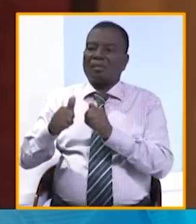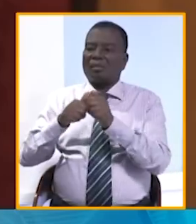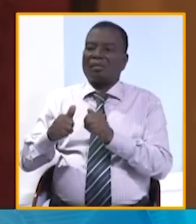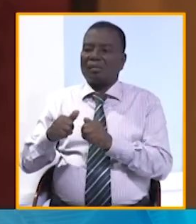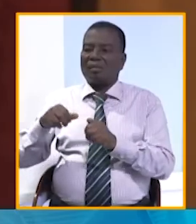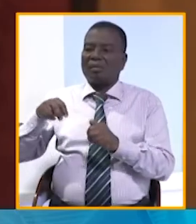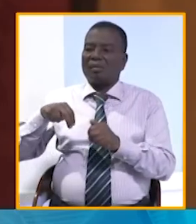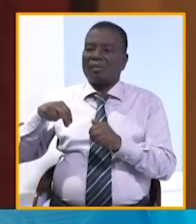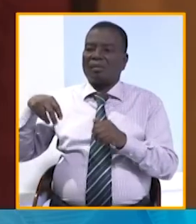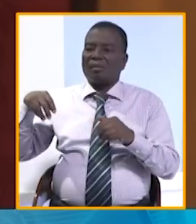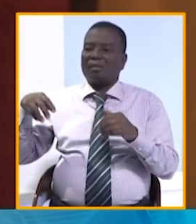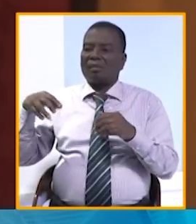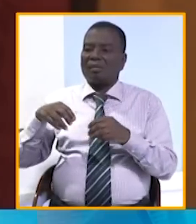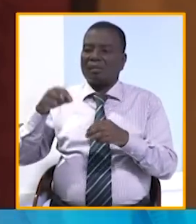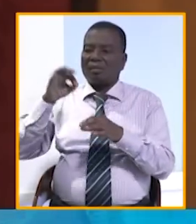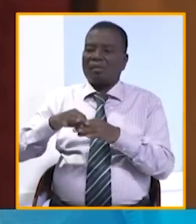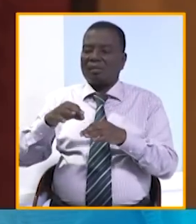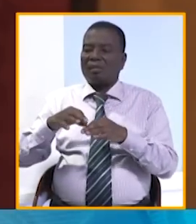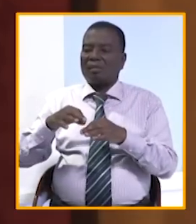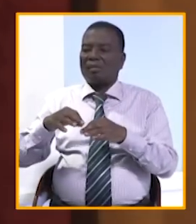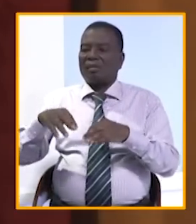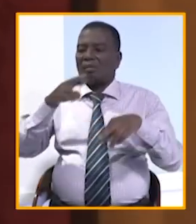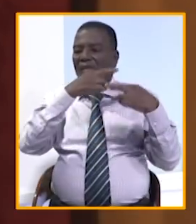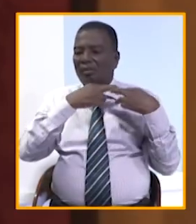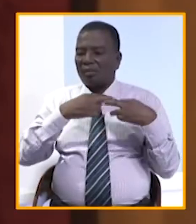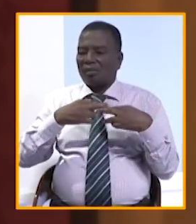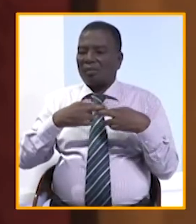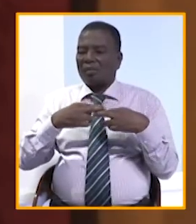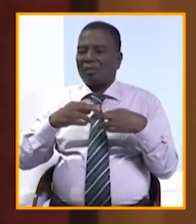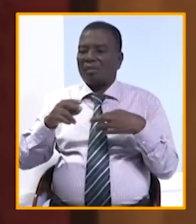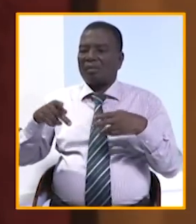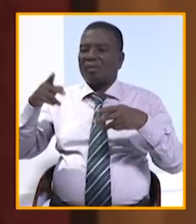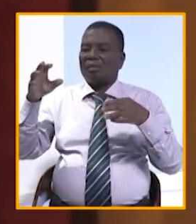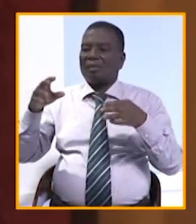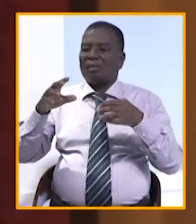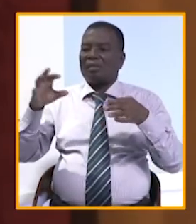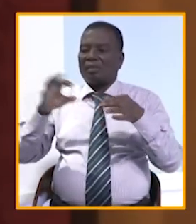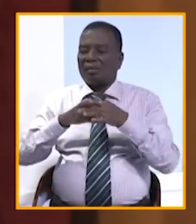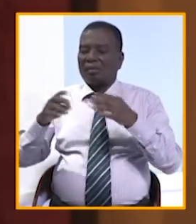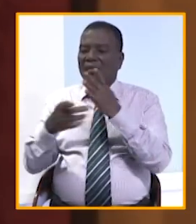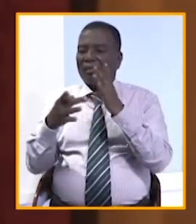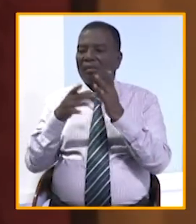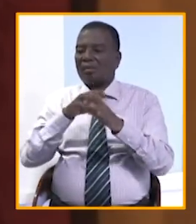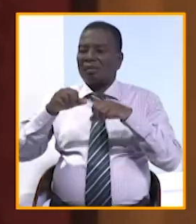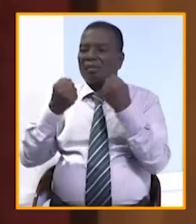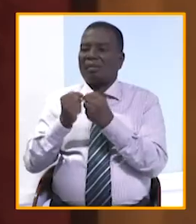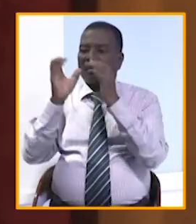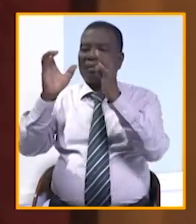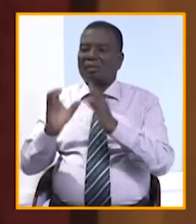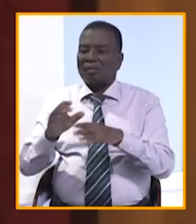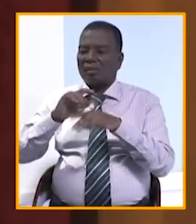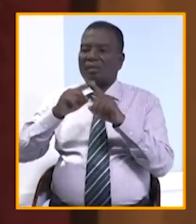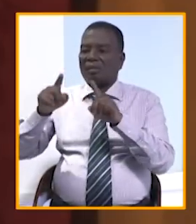structures publiques, les élus locaux, le secteur privé, les partenaires techniques et financiers, la société civile dans toute sa